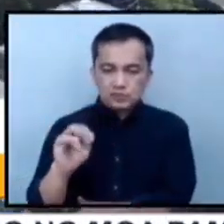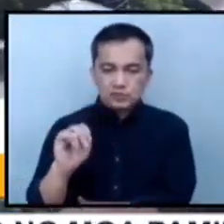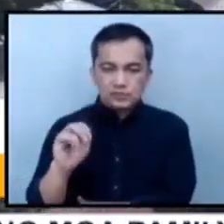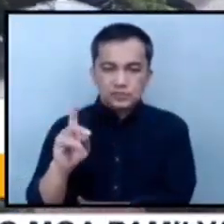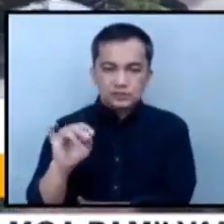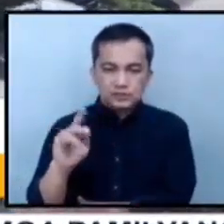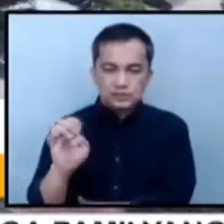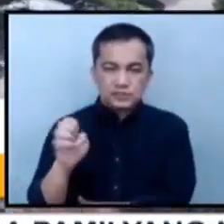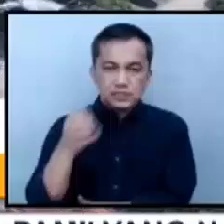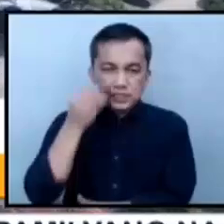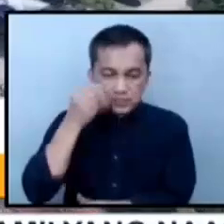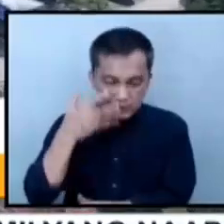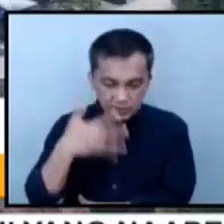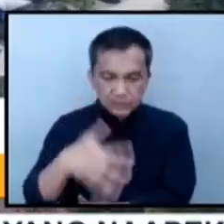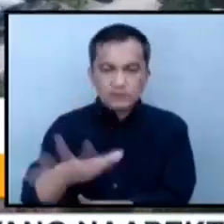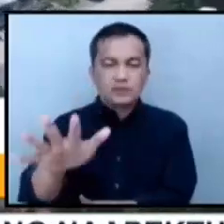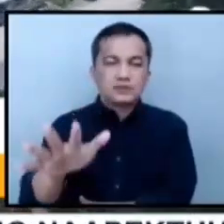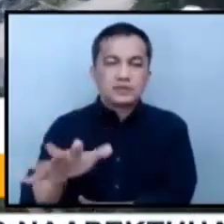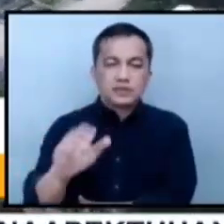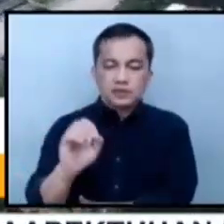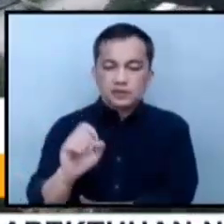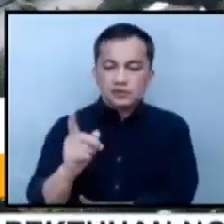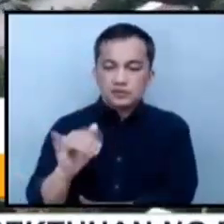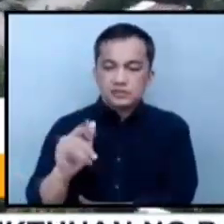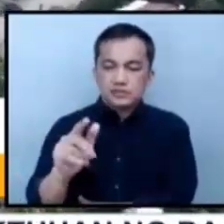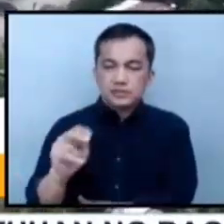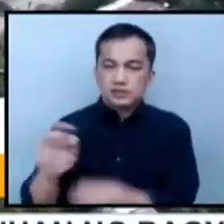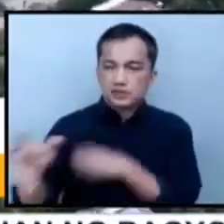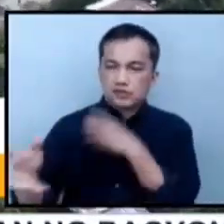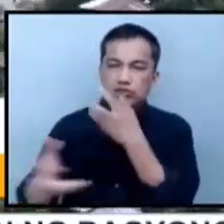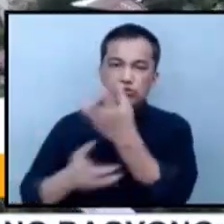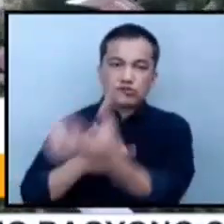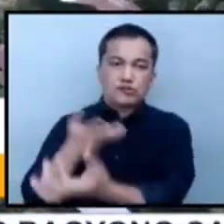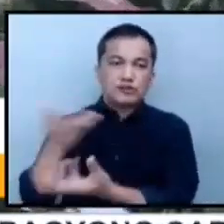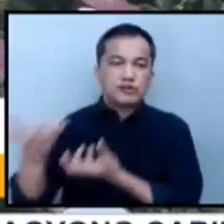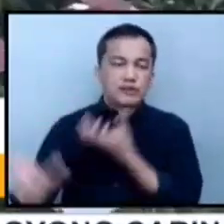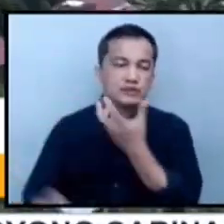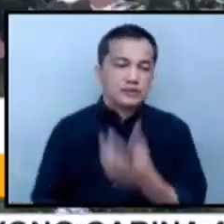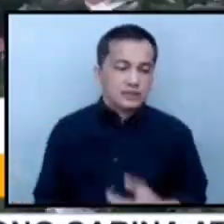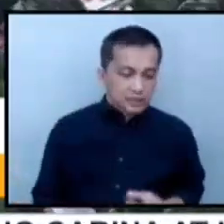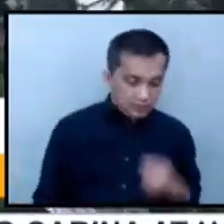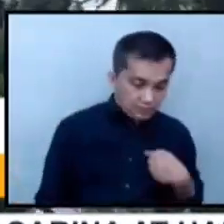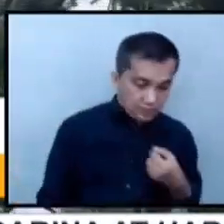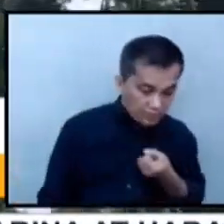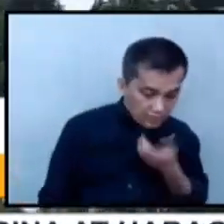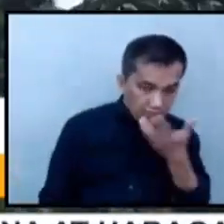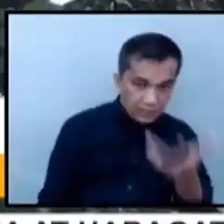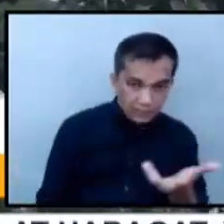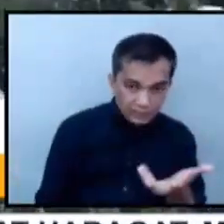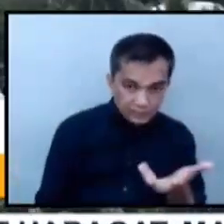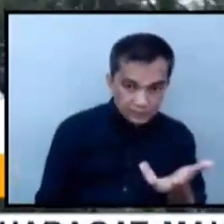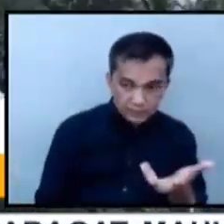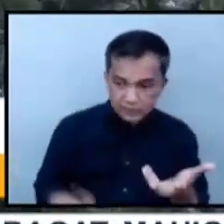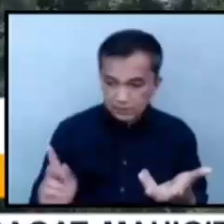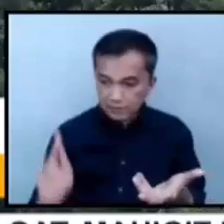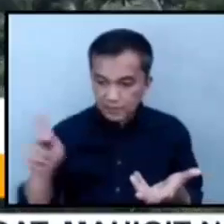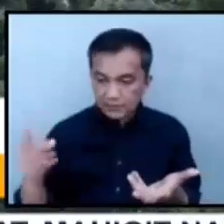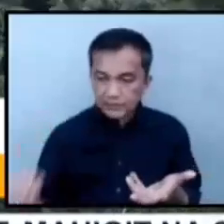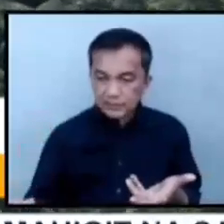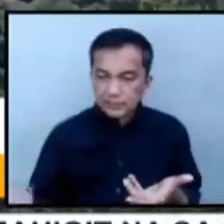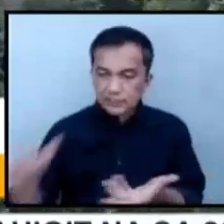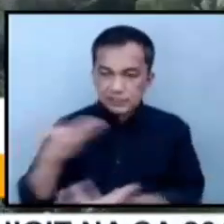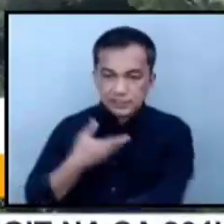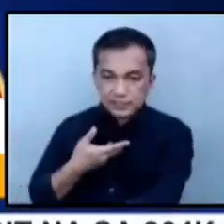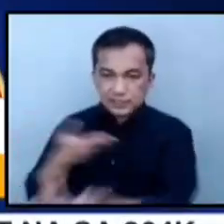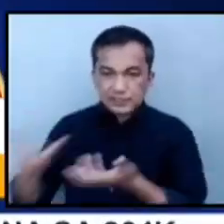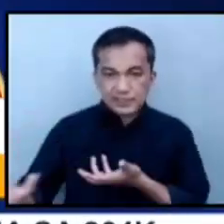palabas a oxygen so napakaganda nga eh Kasi kung ano yung nilalabas natin yun naman ang kailangan ng halaman at puno at kung anong nilalabas nila